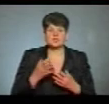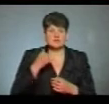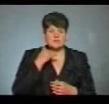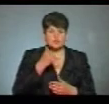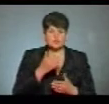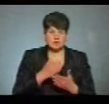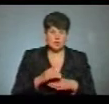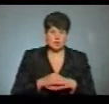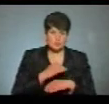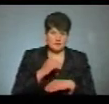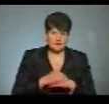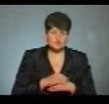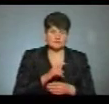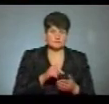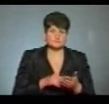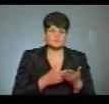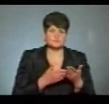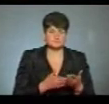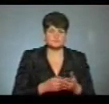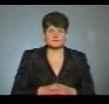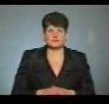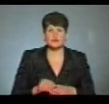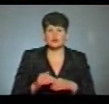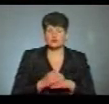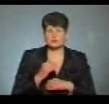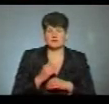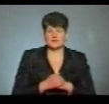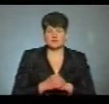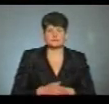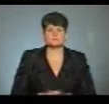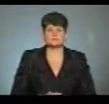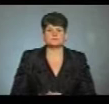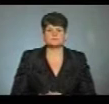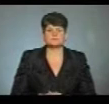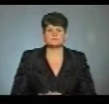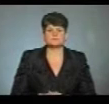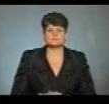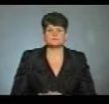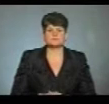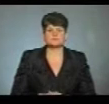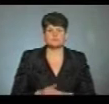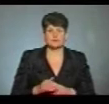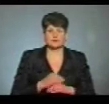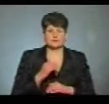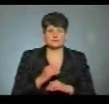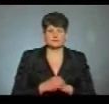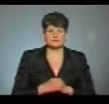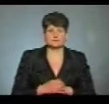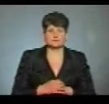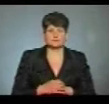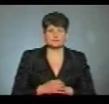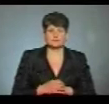дзвіночок. Доброго вечора, будь ласка, запитуйте. Добрий вечір. Так. Добрий вечір. Добрий